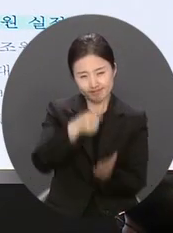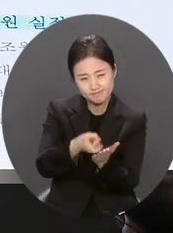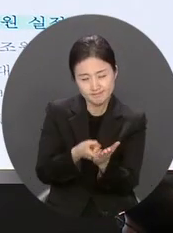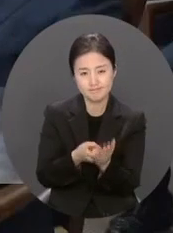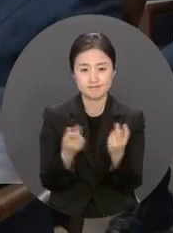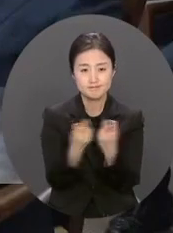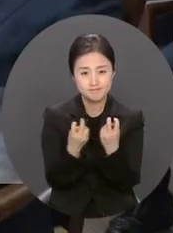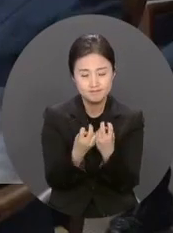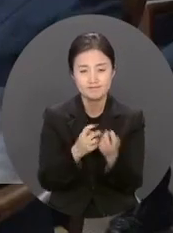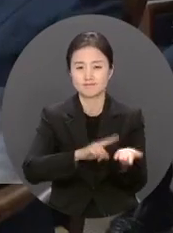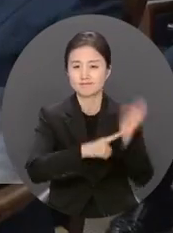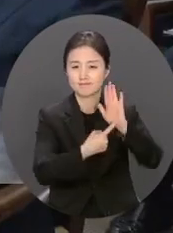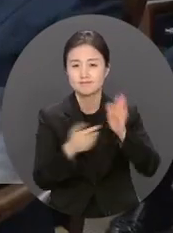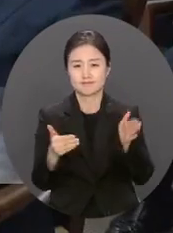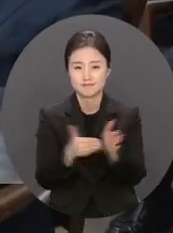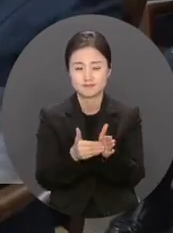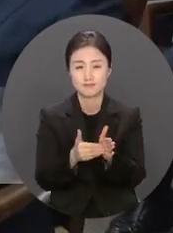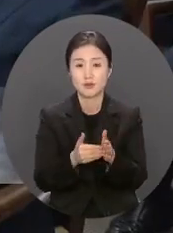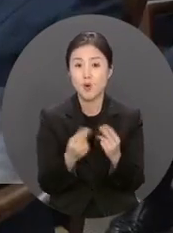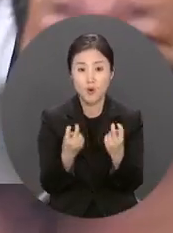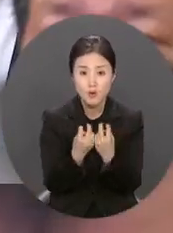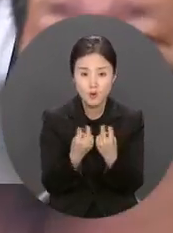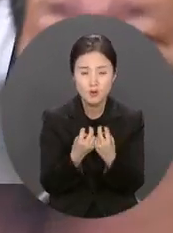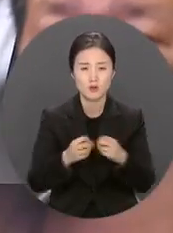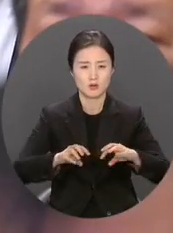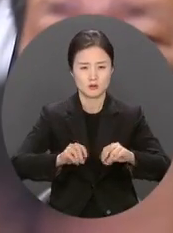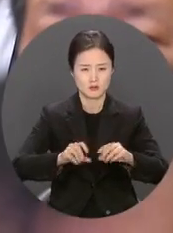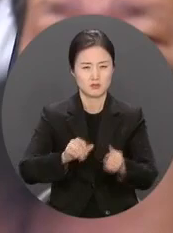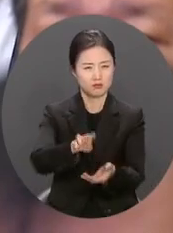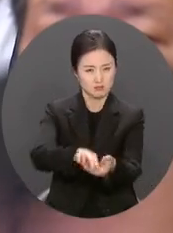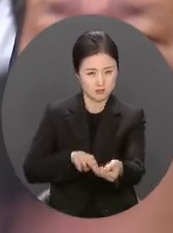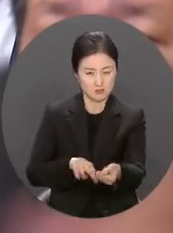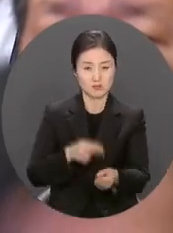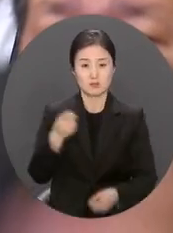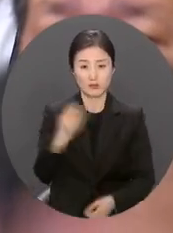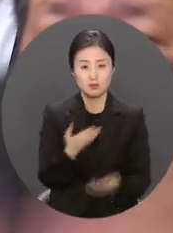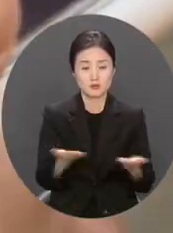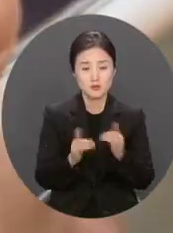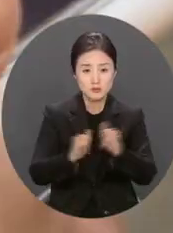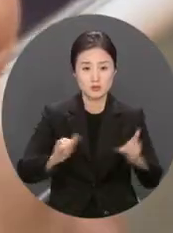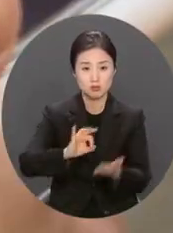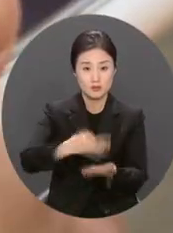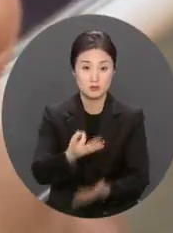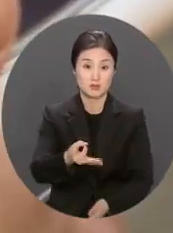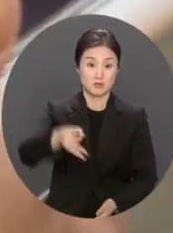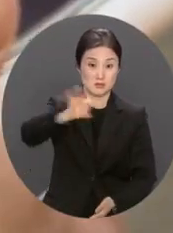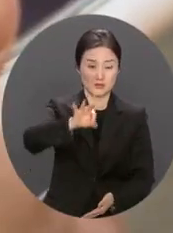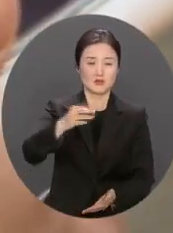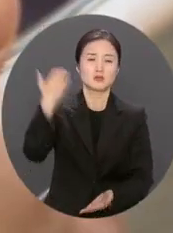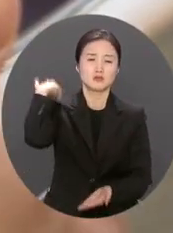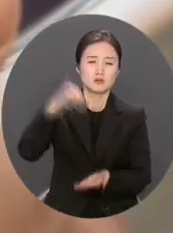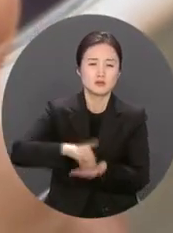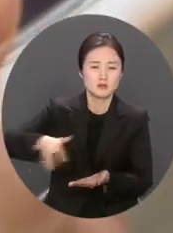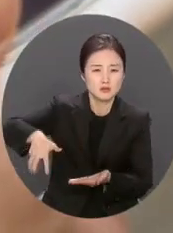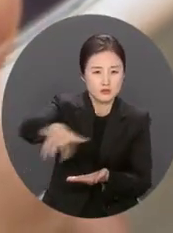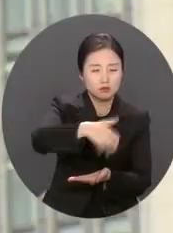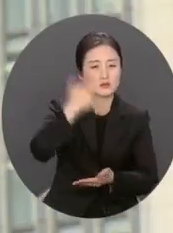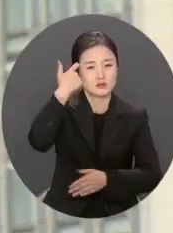마련했습니다. 핵심 부동산을 팔고 전체 임직원들의 임금 인상분 반납을 추진하는 게 주요